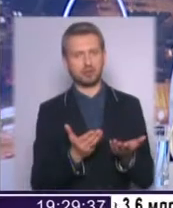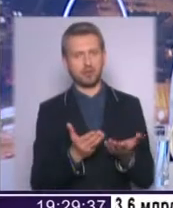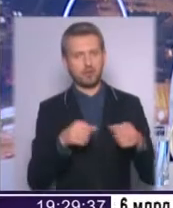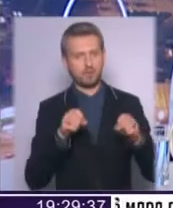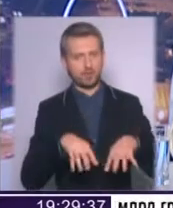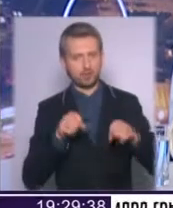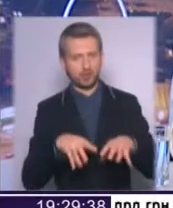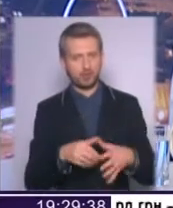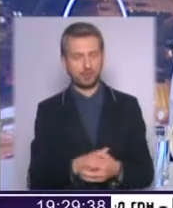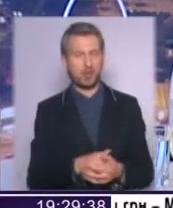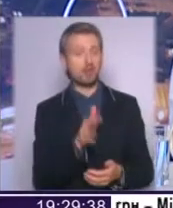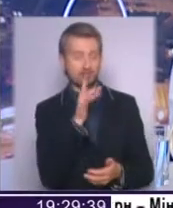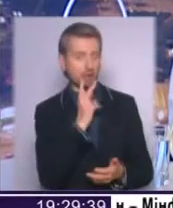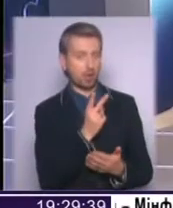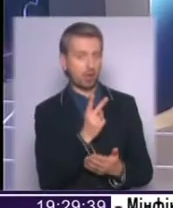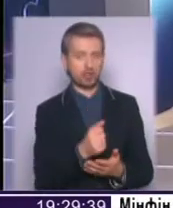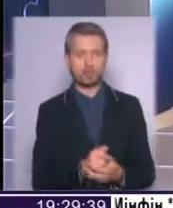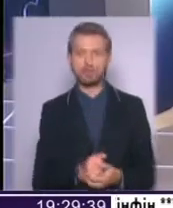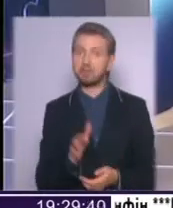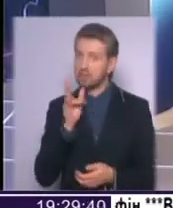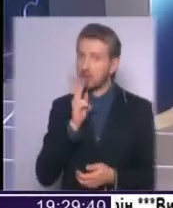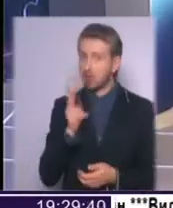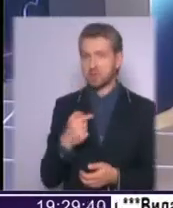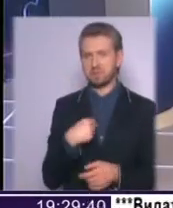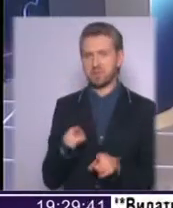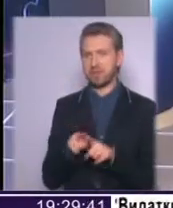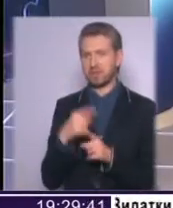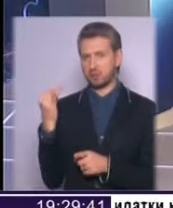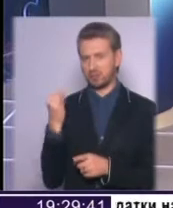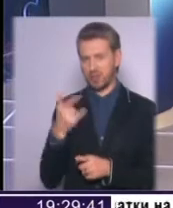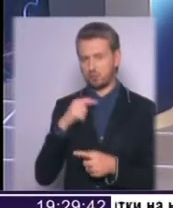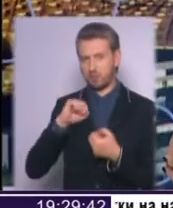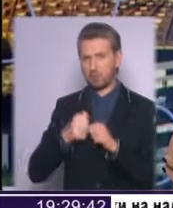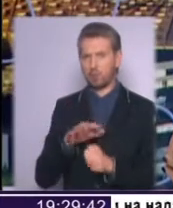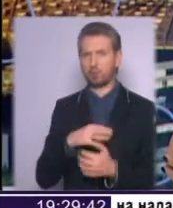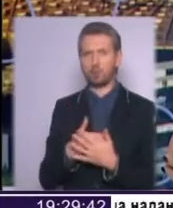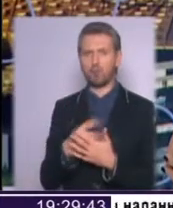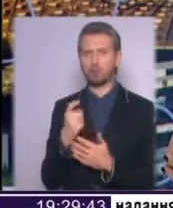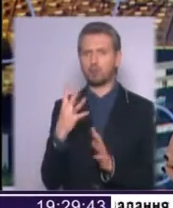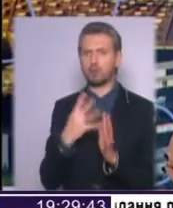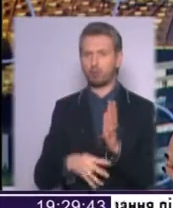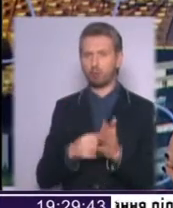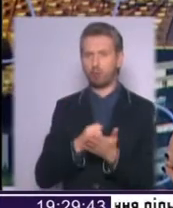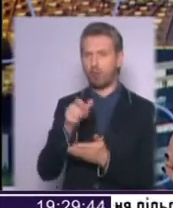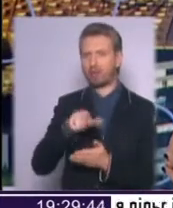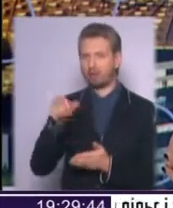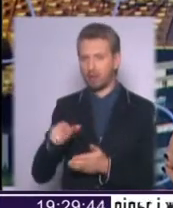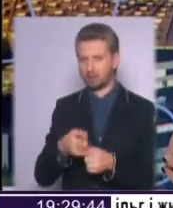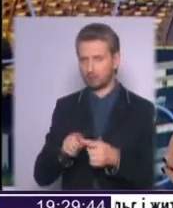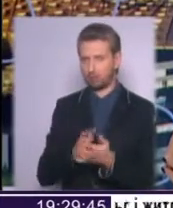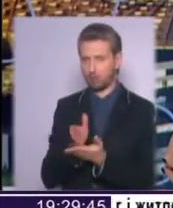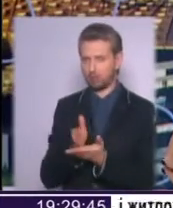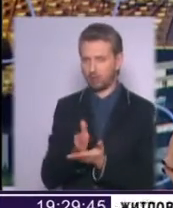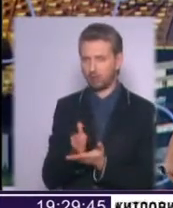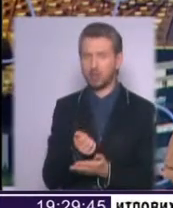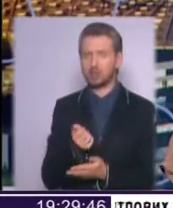рішень. Час покаже. Час покаже. Дивіться, але мені так само цікаво, ми ж пам'ятаємо, було майже 190 кандидатів на цю посаду, так? Кілька